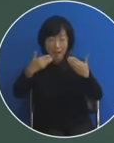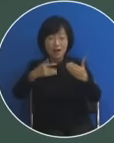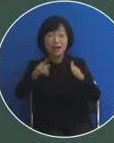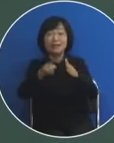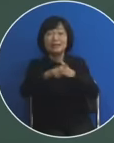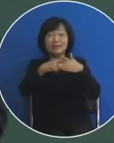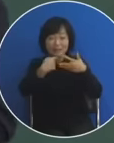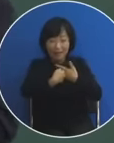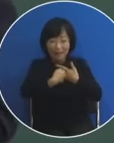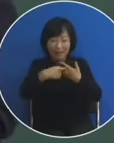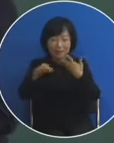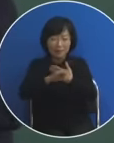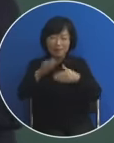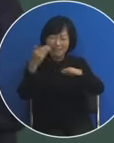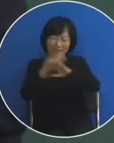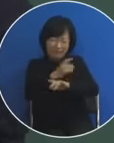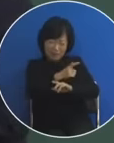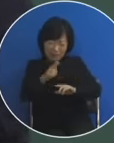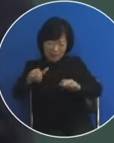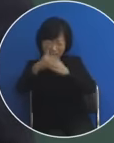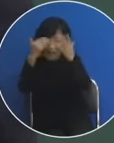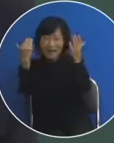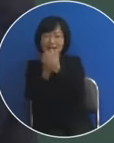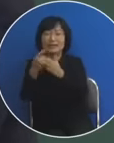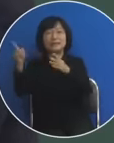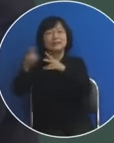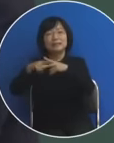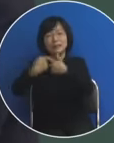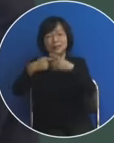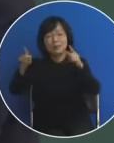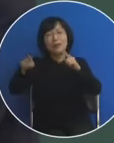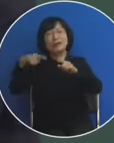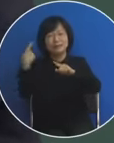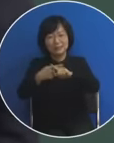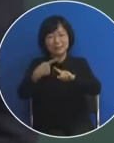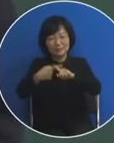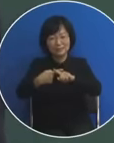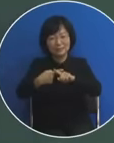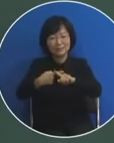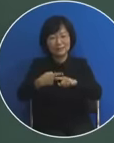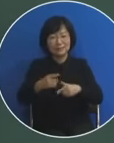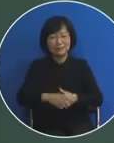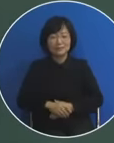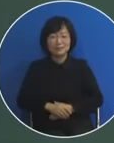To accurately understand the gospel means that you accurately understand everything. 자,